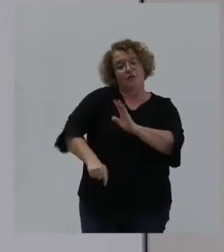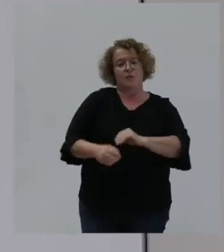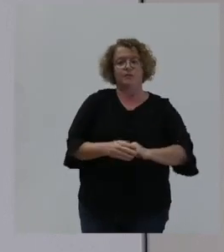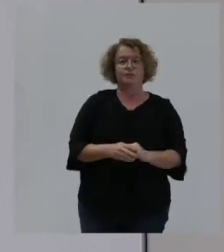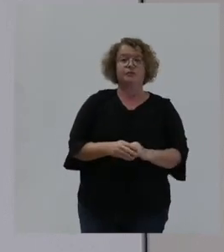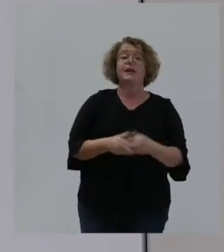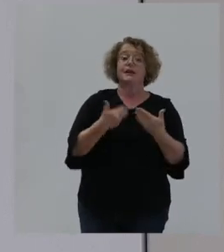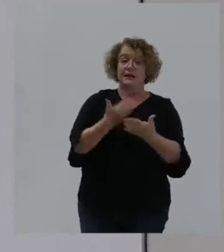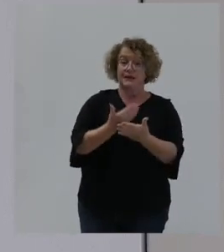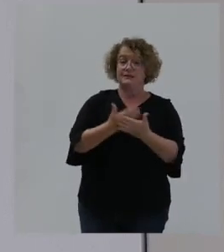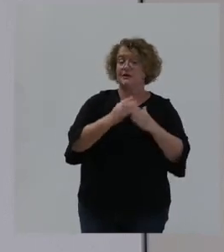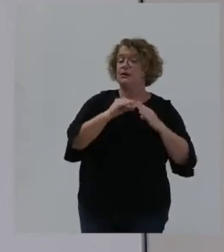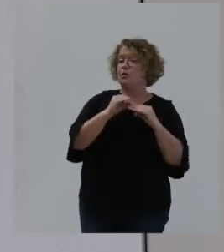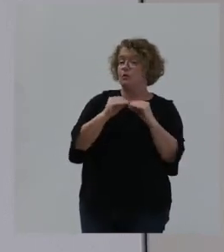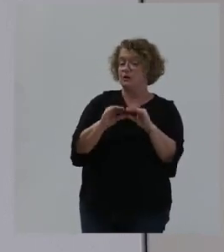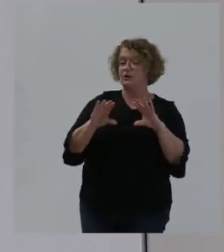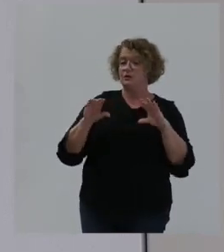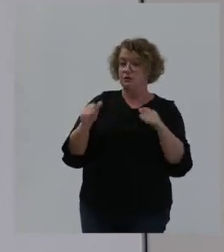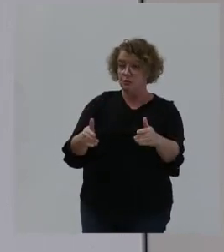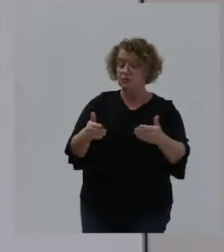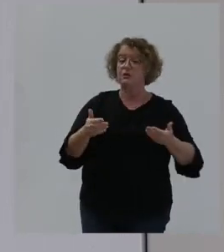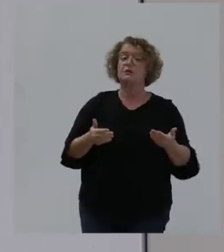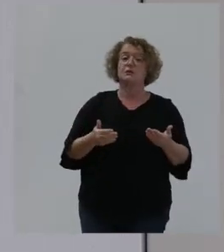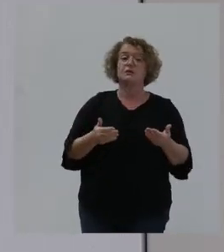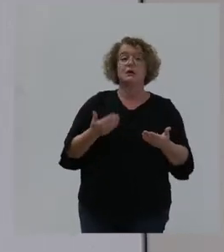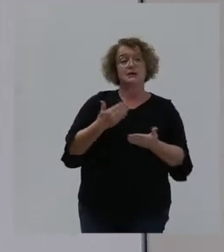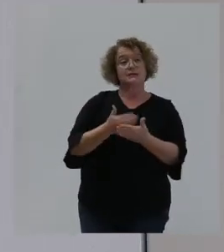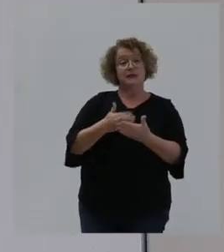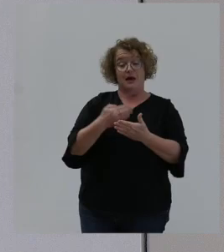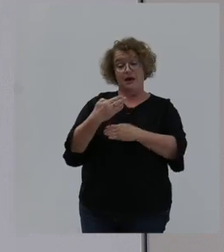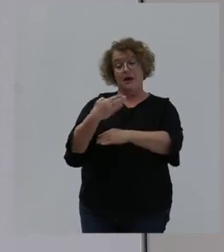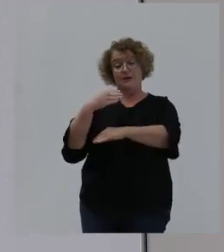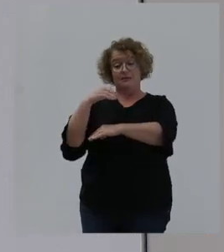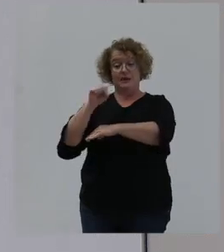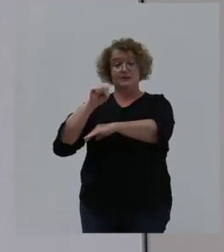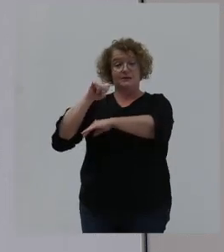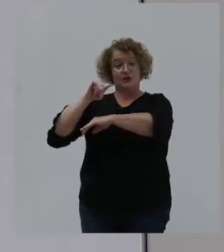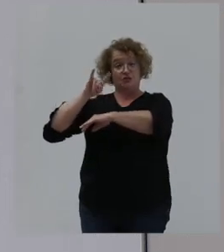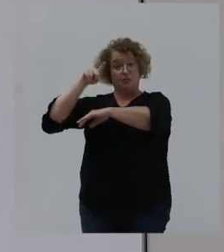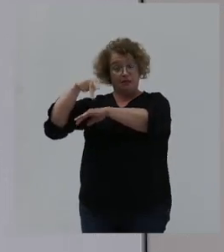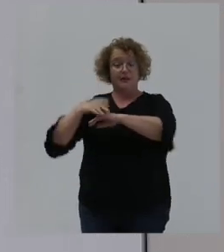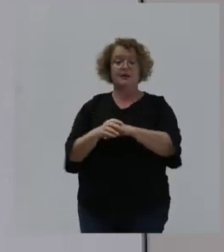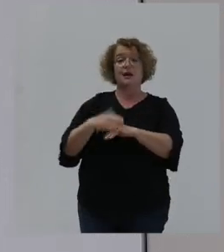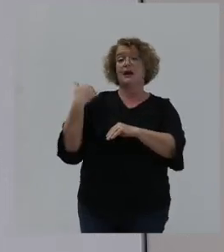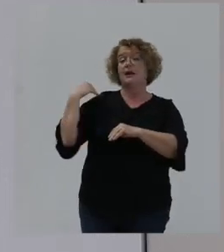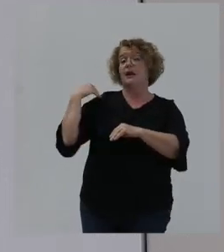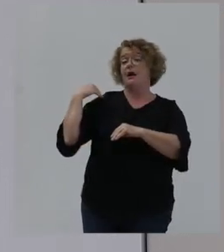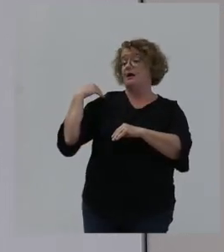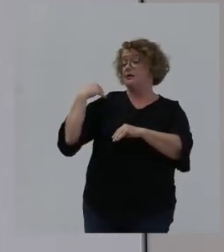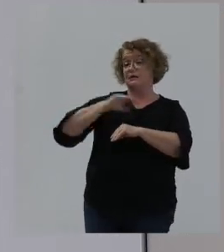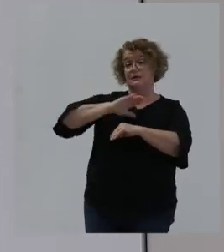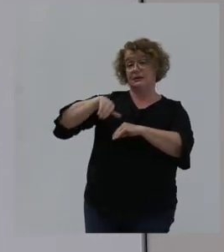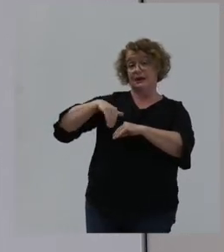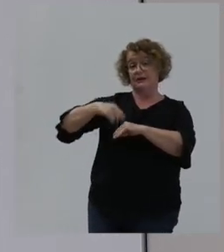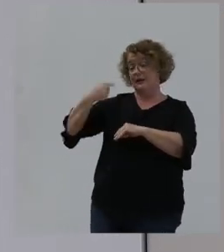nous soutiendrons avec détermination la MSHB à laquelle les deux derniers mandats ont